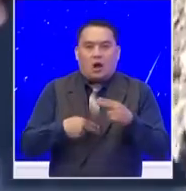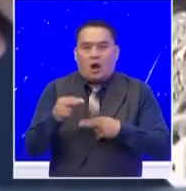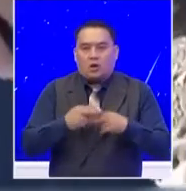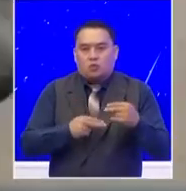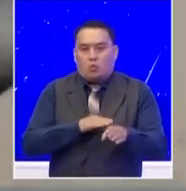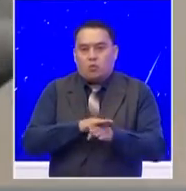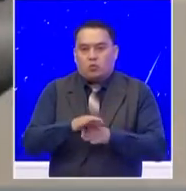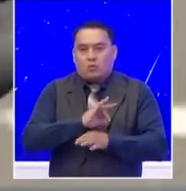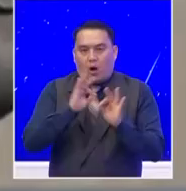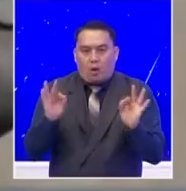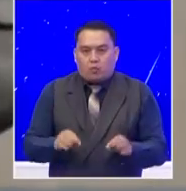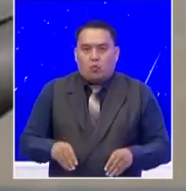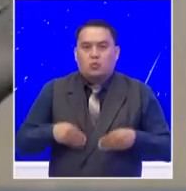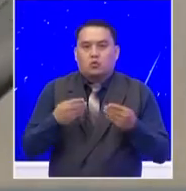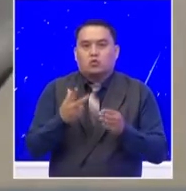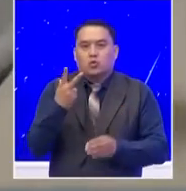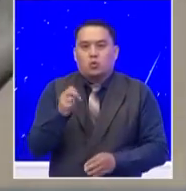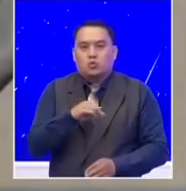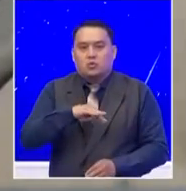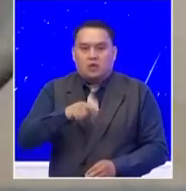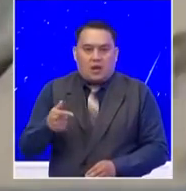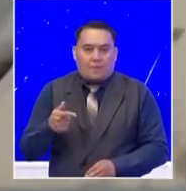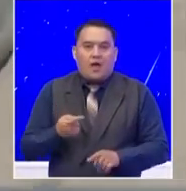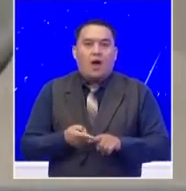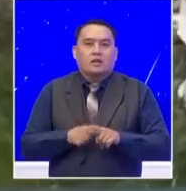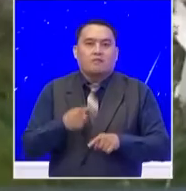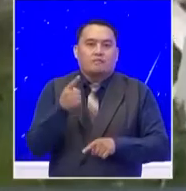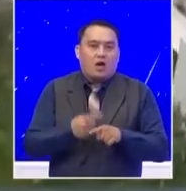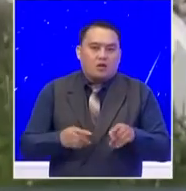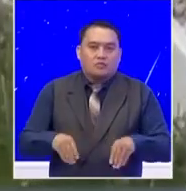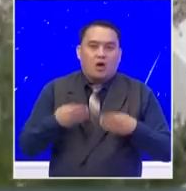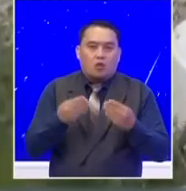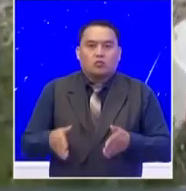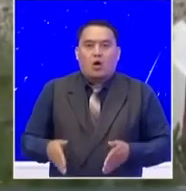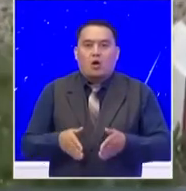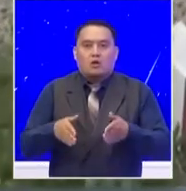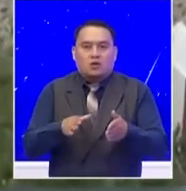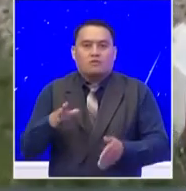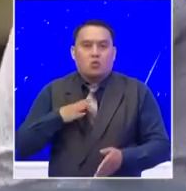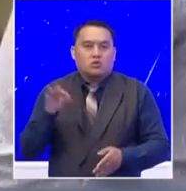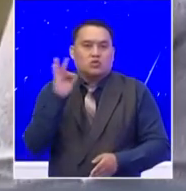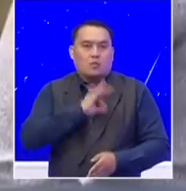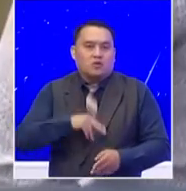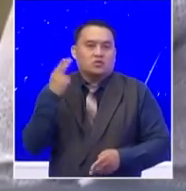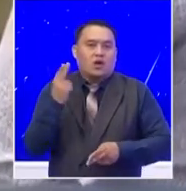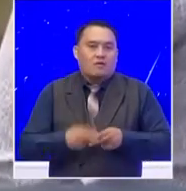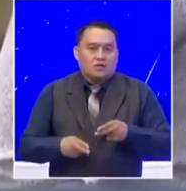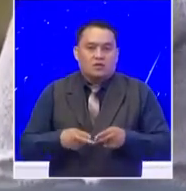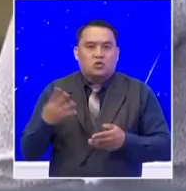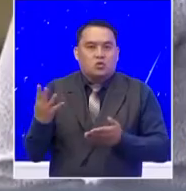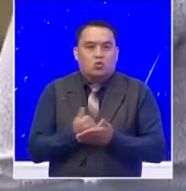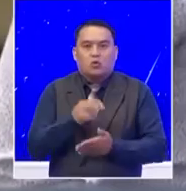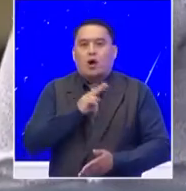выплатили в полном объеме. А это свыше 300 миллионов тенге. Вторая попытка сдать дорогу на Заградовку в эксплуатацию завершилась